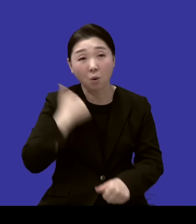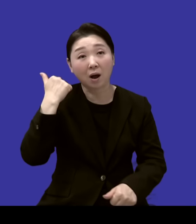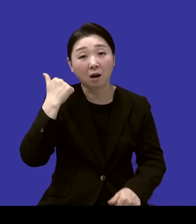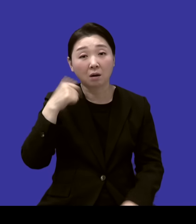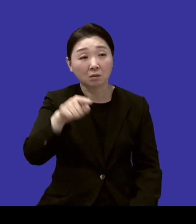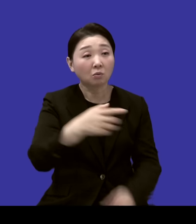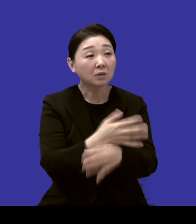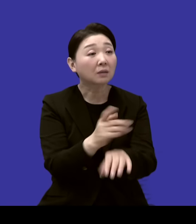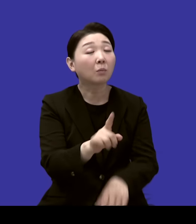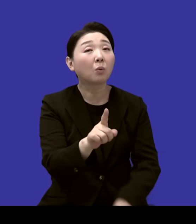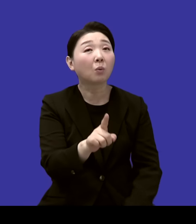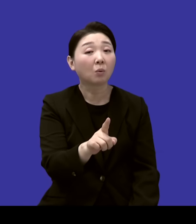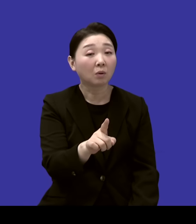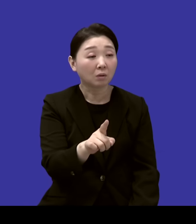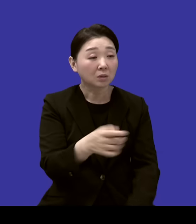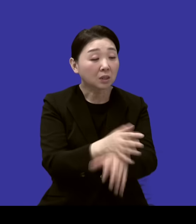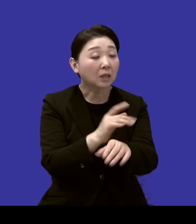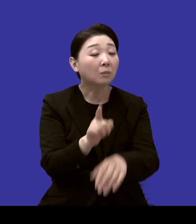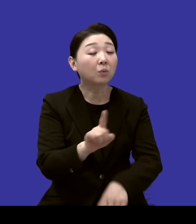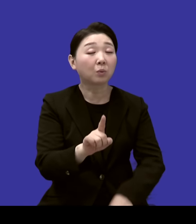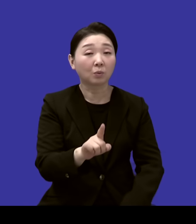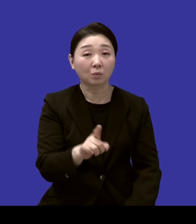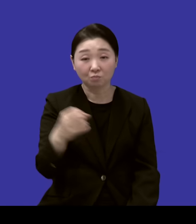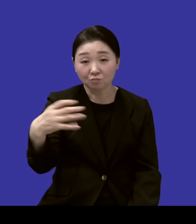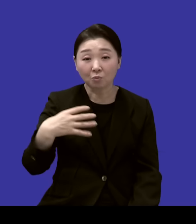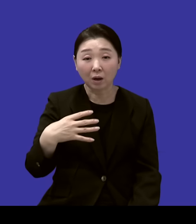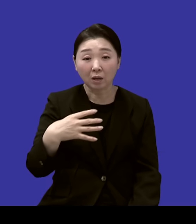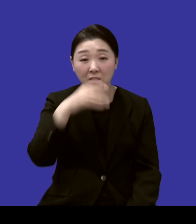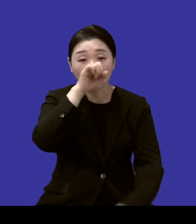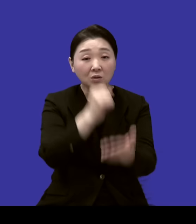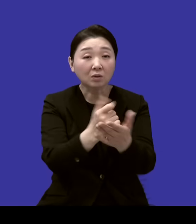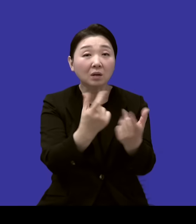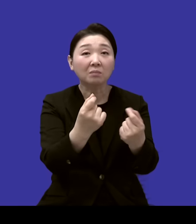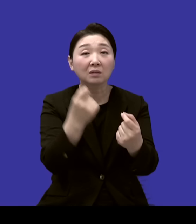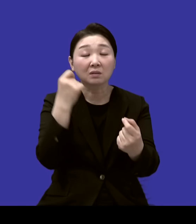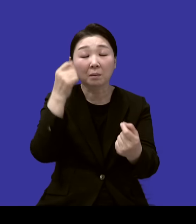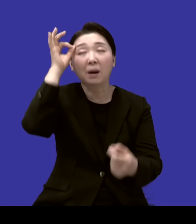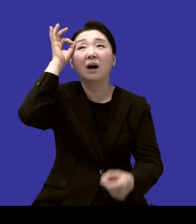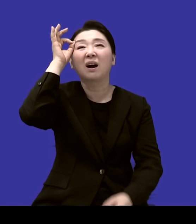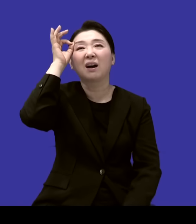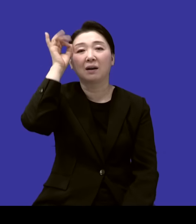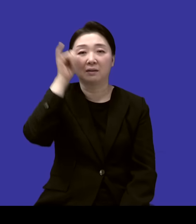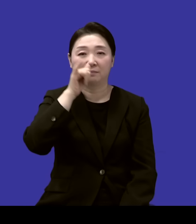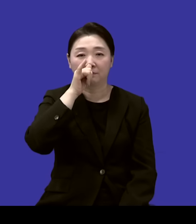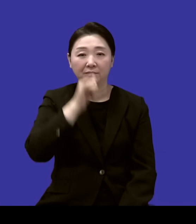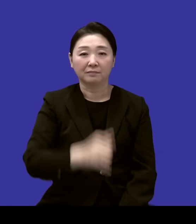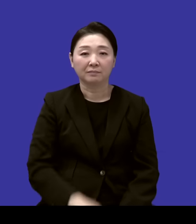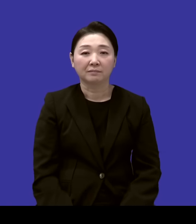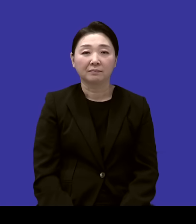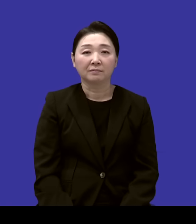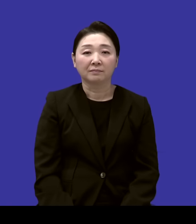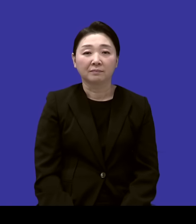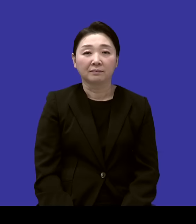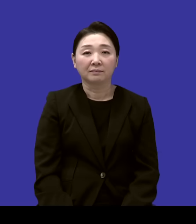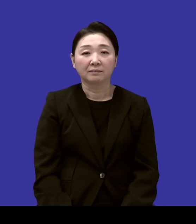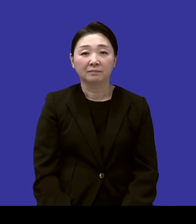지금 장난치냐고 어떻게 이런 걸로 장난을 치냐고 예. 이게 정상이냐라고 말했던 게 딱 기억이 나는 거예요. 너무 상처다. 그래서